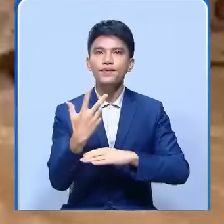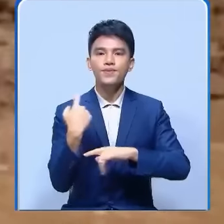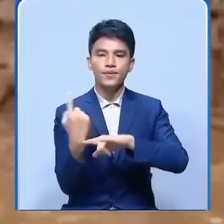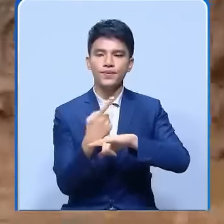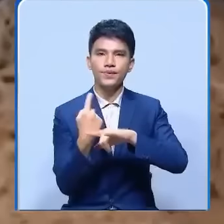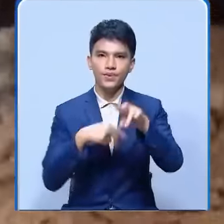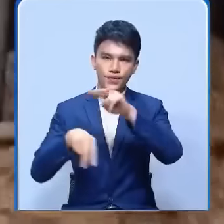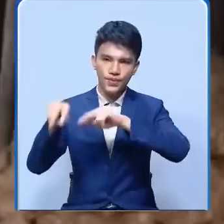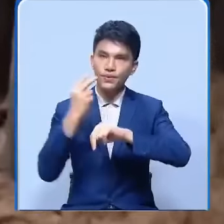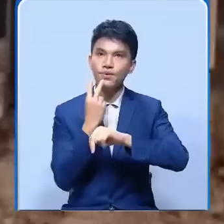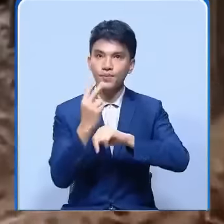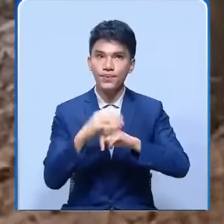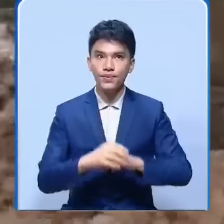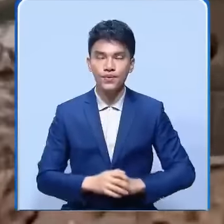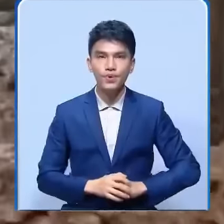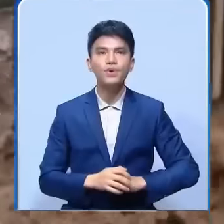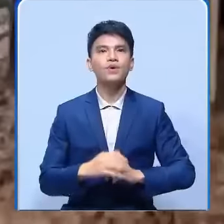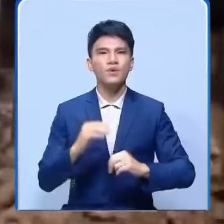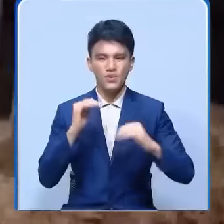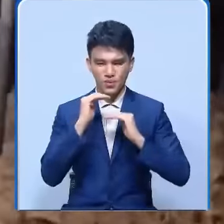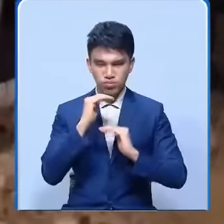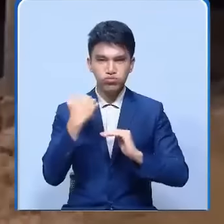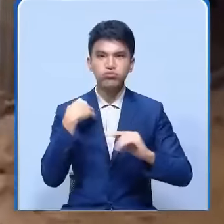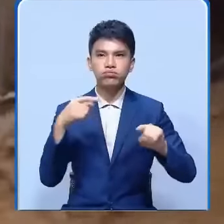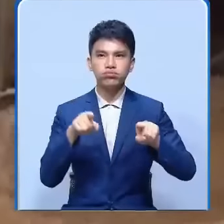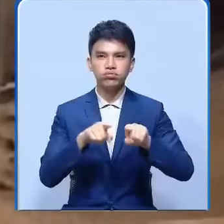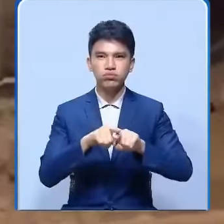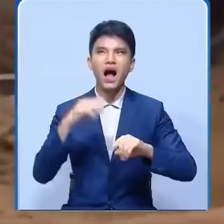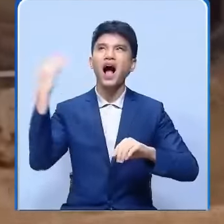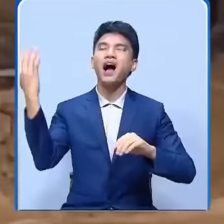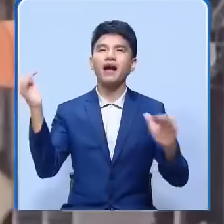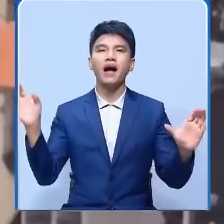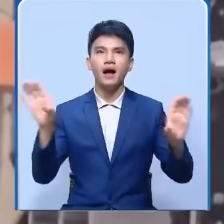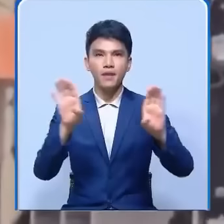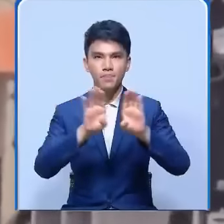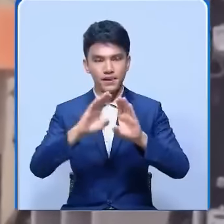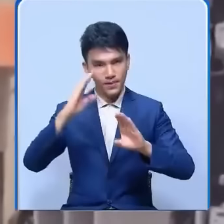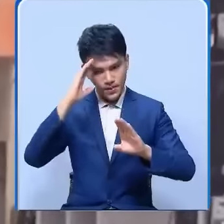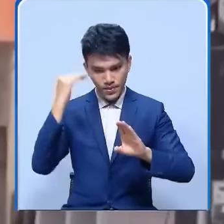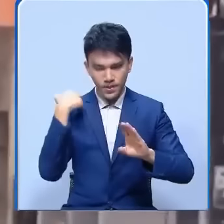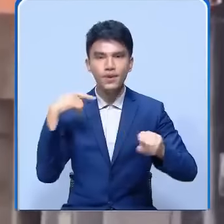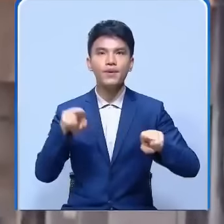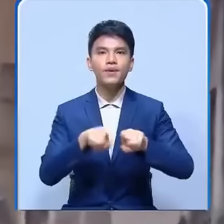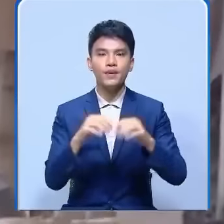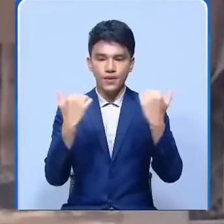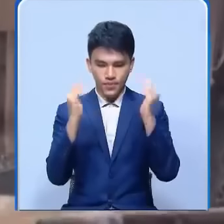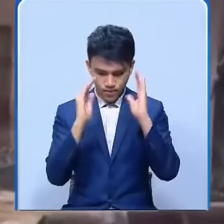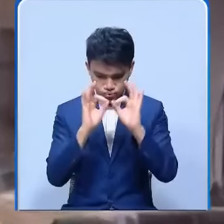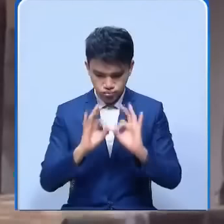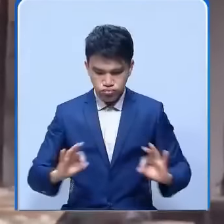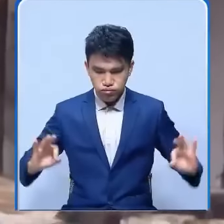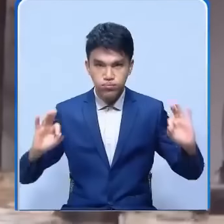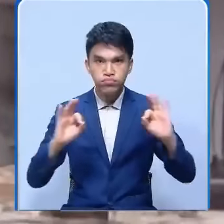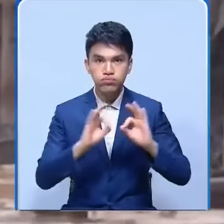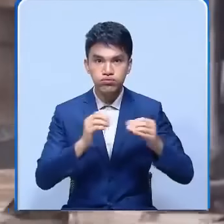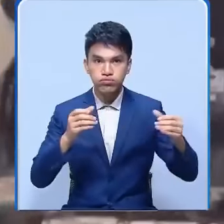จตรานะครับแล้วก็แต่ก็มีเรื่องข้อจำกัดเพราะบางช่วงในอากาศปิดเนี่ยนะครับแต่ก็จะมีทหารแหละครับคุณผู้ชมตอนนี้เป็นกำลังหลักในการพาหน่วยง